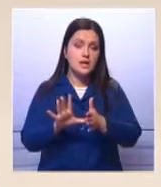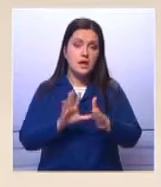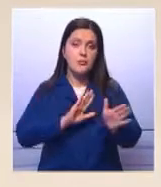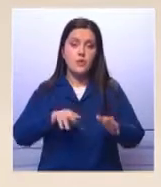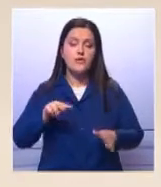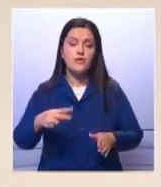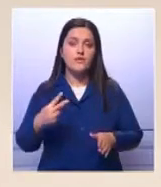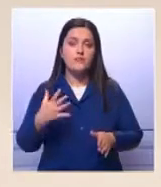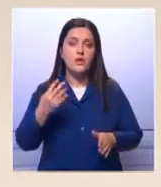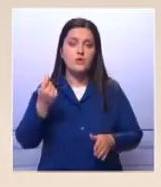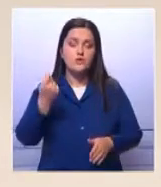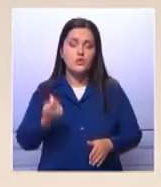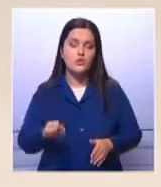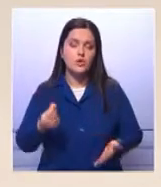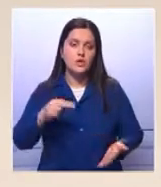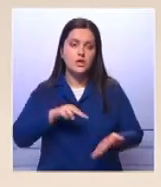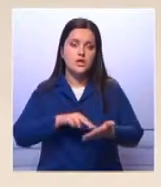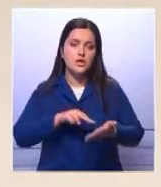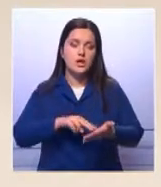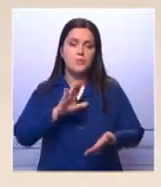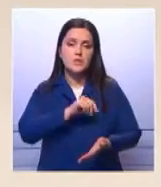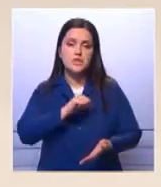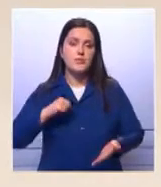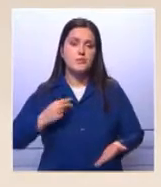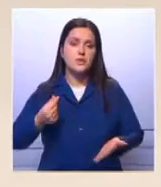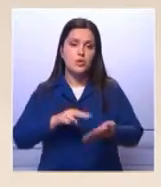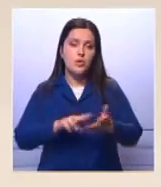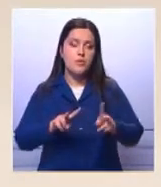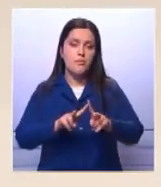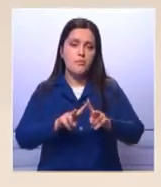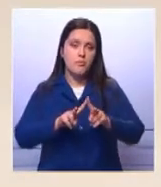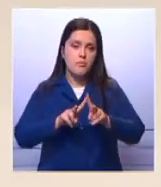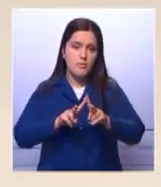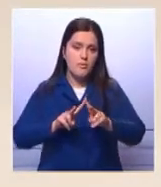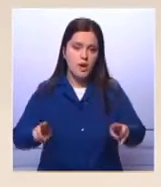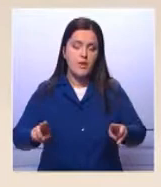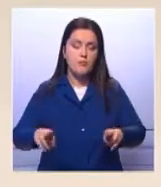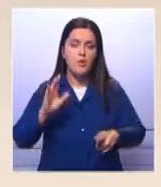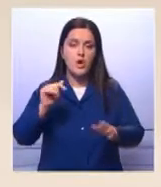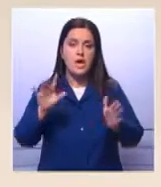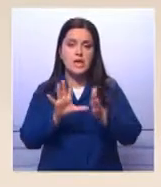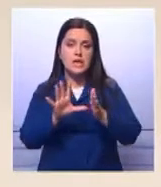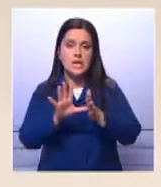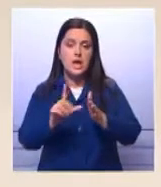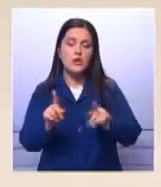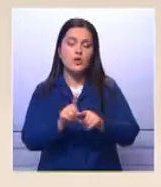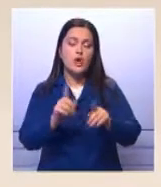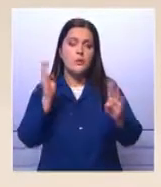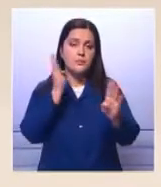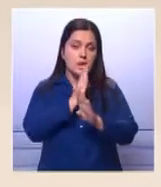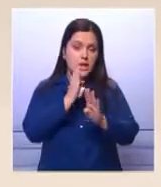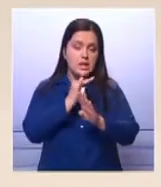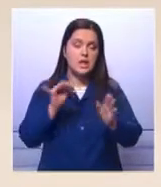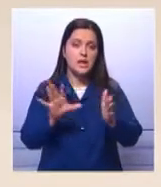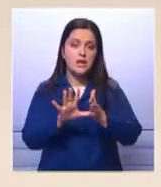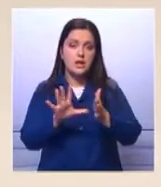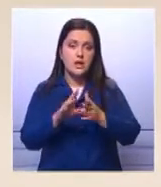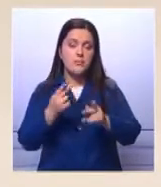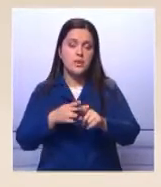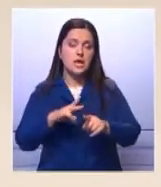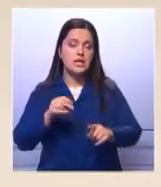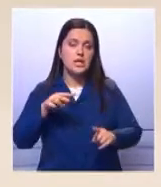после 2025 года, мы прогнозируем, ее себестоимость должна сравняться с традиционными источниками. Тогда это не будет нагрузкой